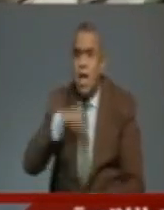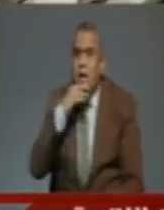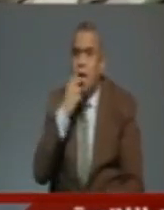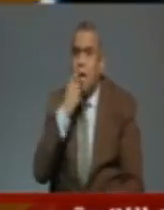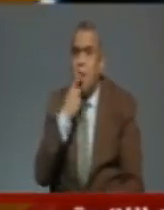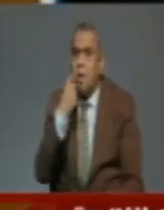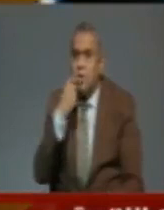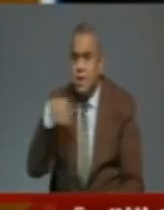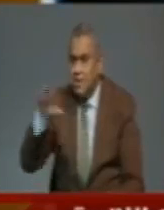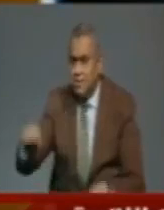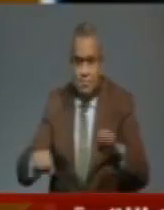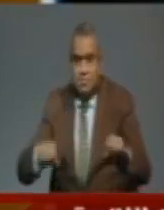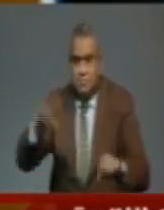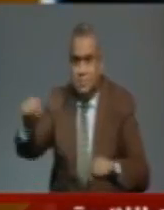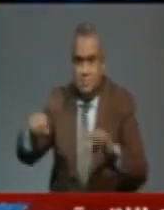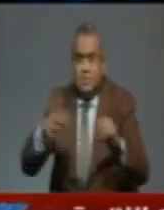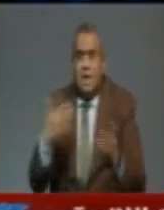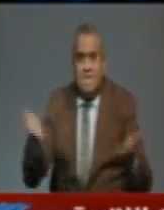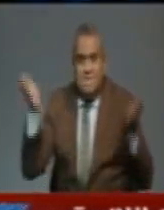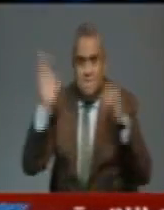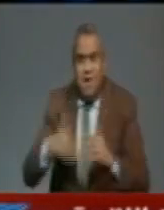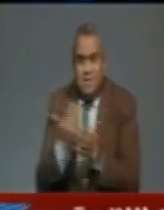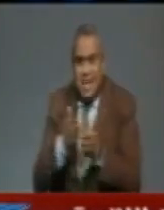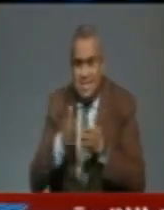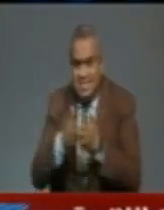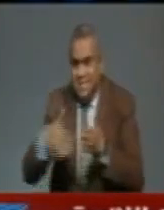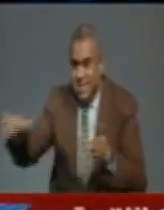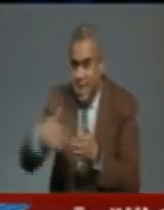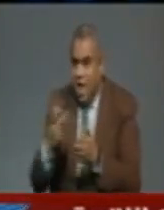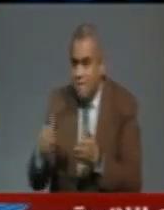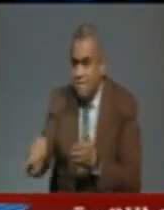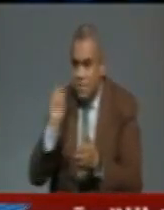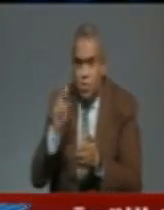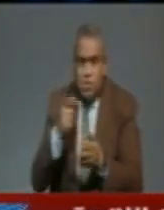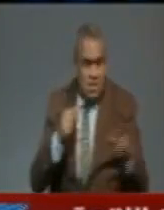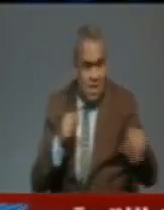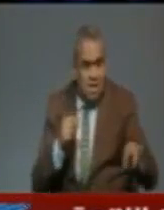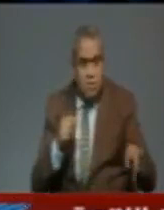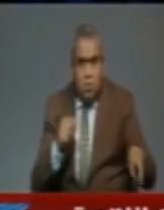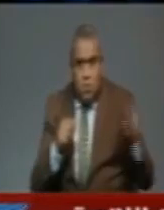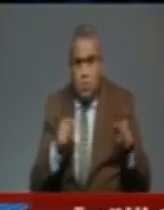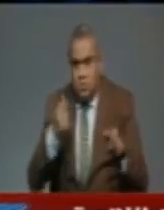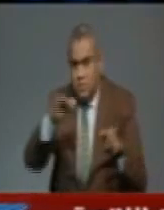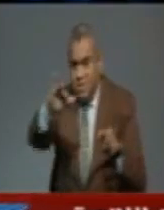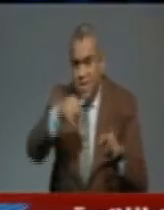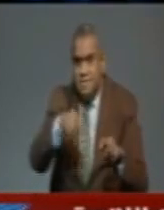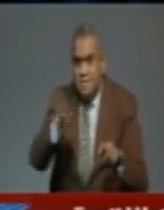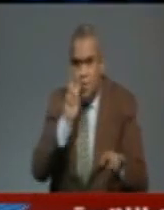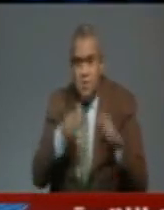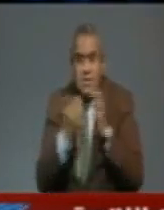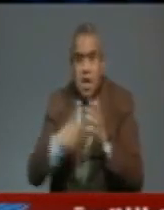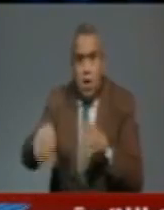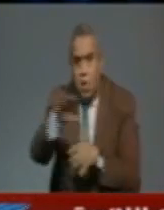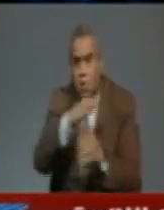كده؟ سيادتك جاي كله، ما انا عارف. انا بقول عشان بس الصوره تبقى واصله للمهتم وللناس اللي في مصر